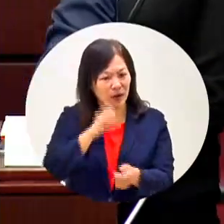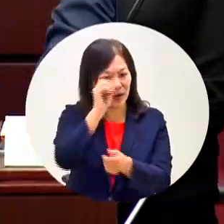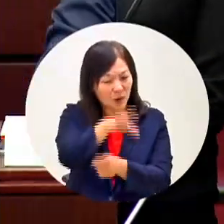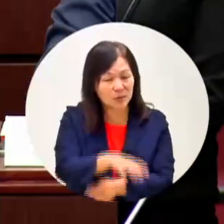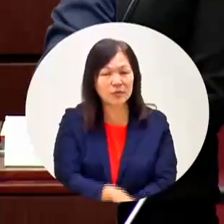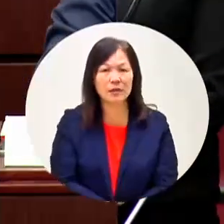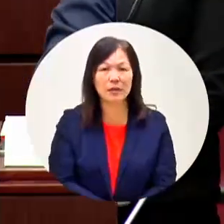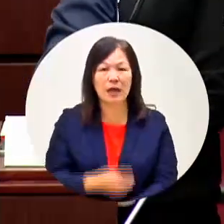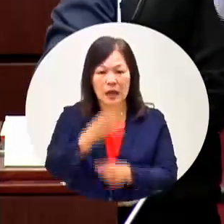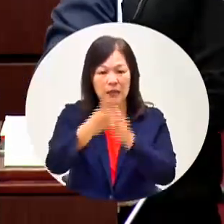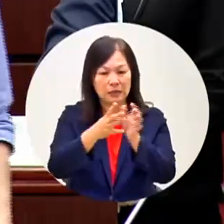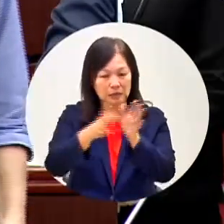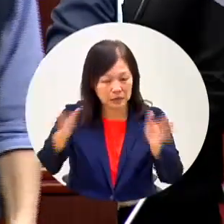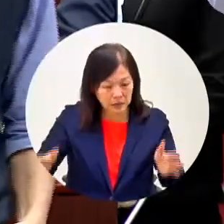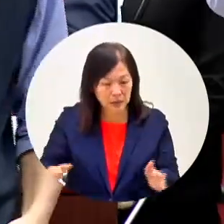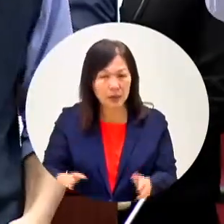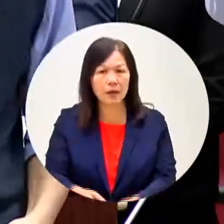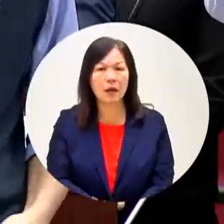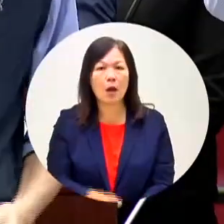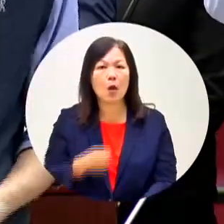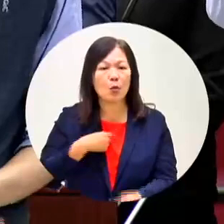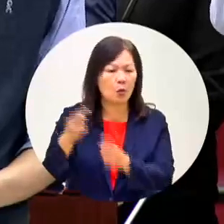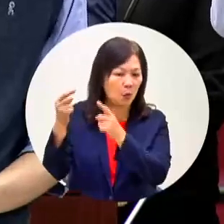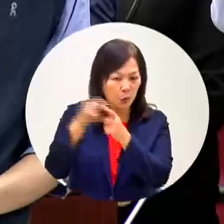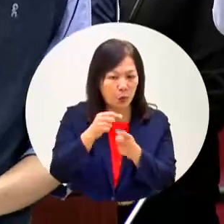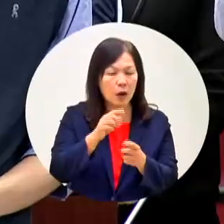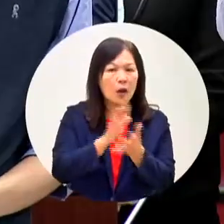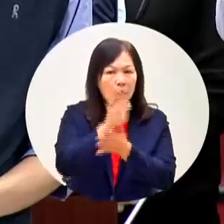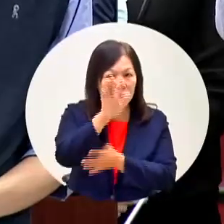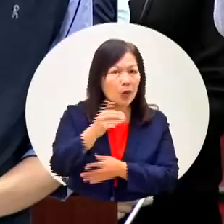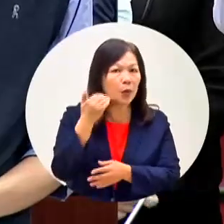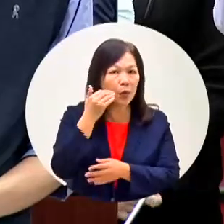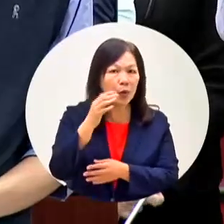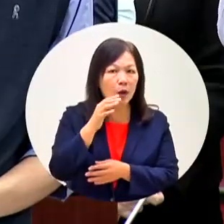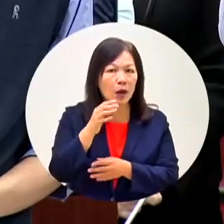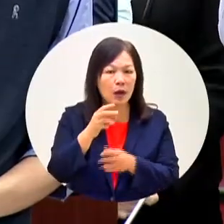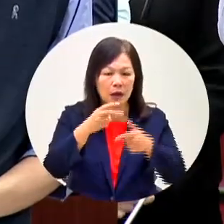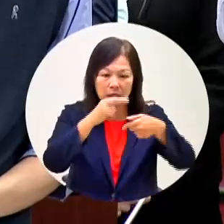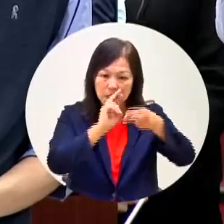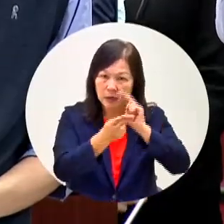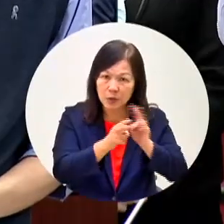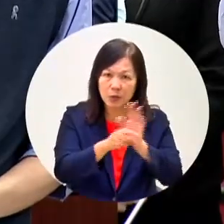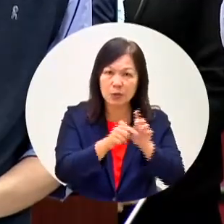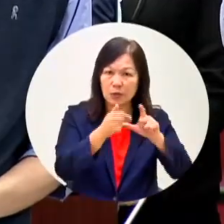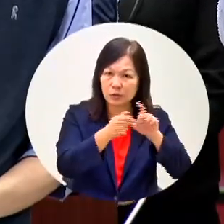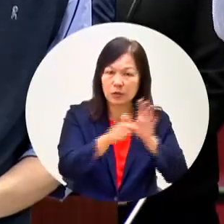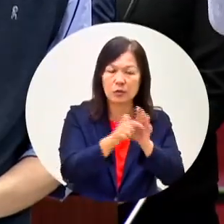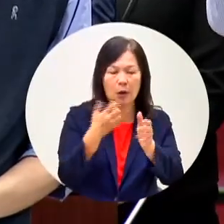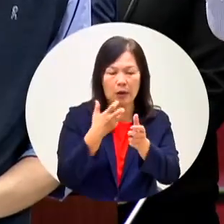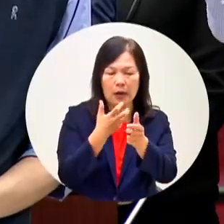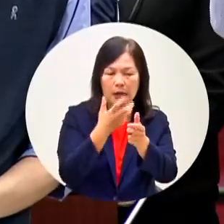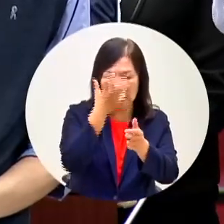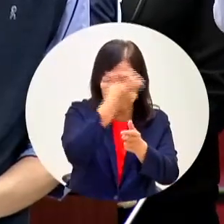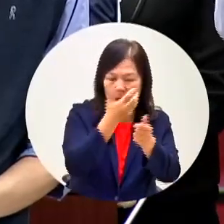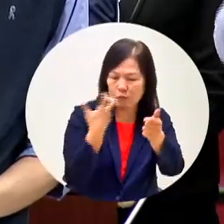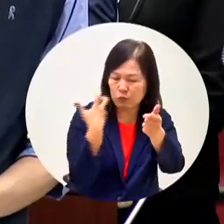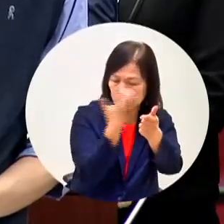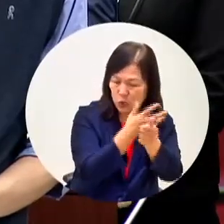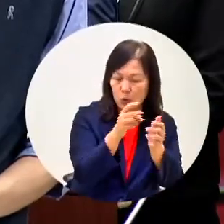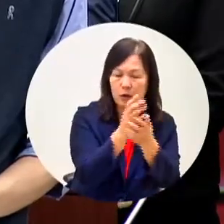你有联姻未来啦。人讲林务区有一个托老托婴，甲老人平常时啊会当去学